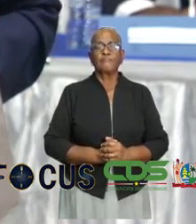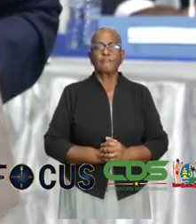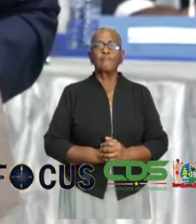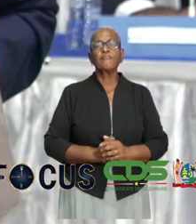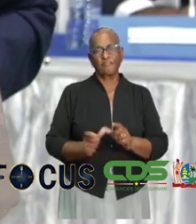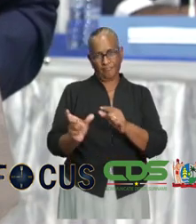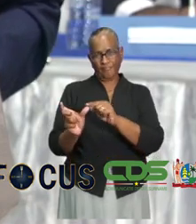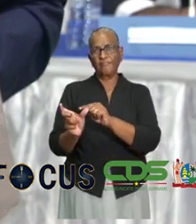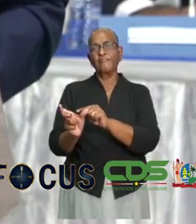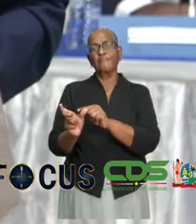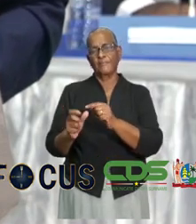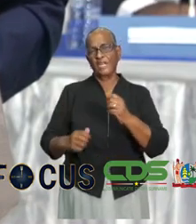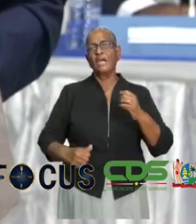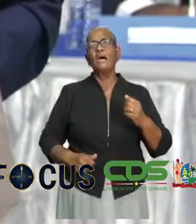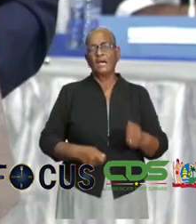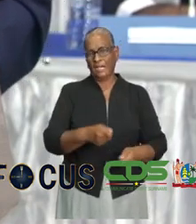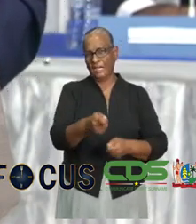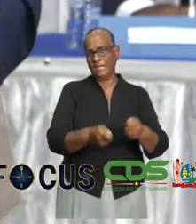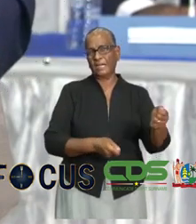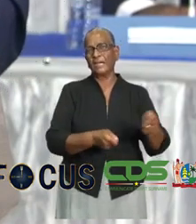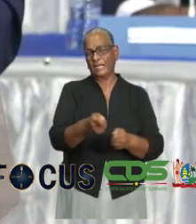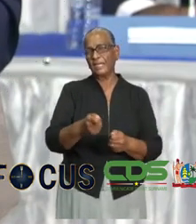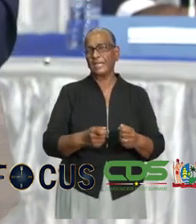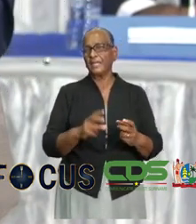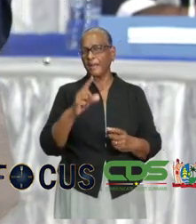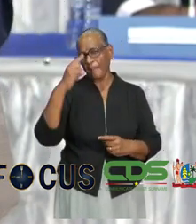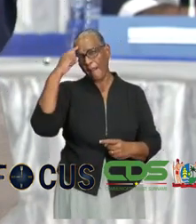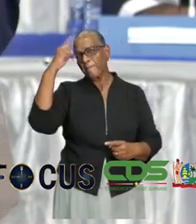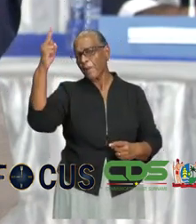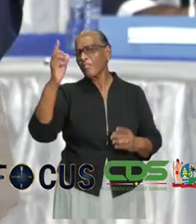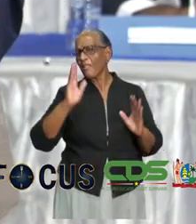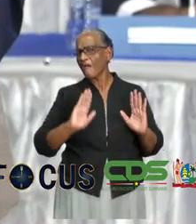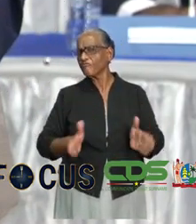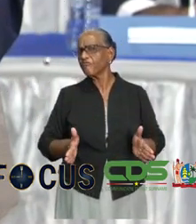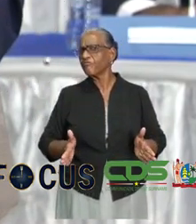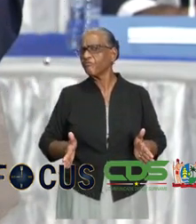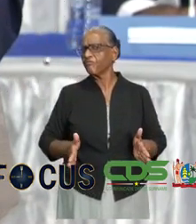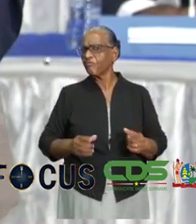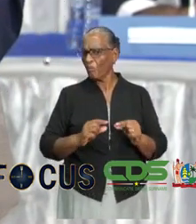daar hebben we als regering een traject ingezet. We hebben onze plannen klaar.